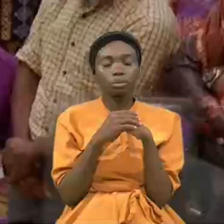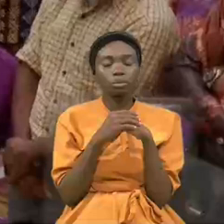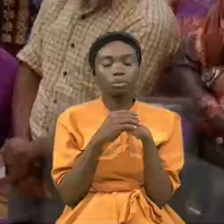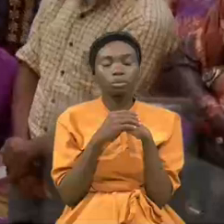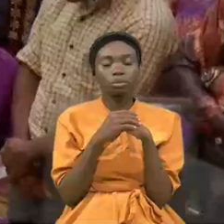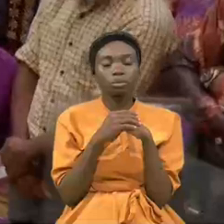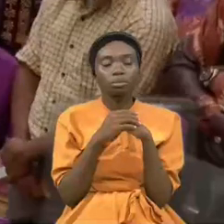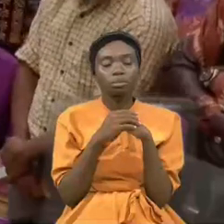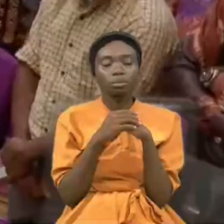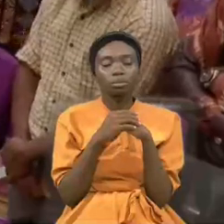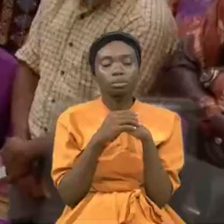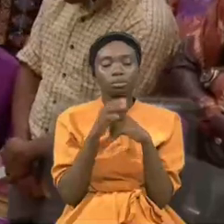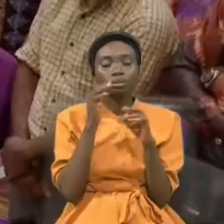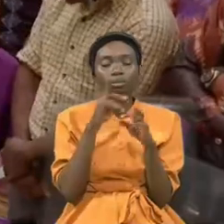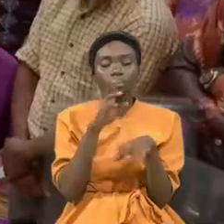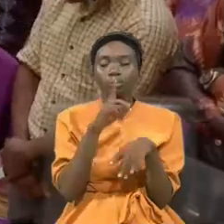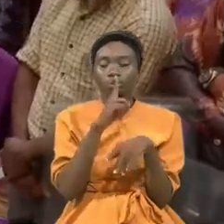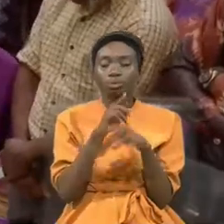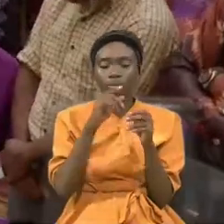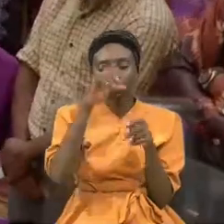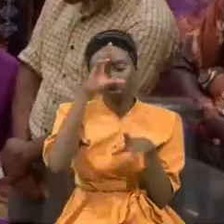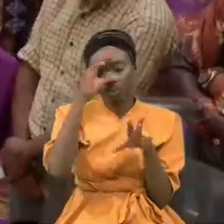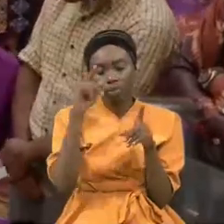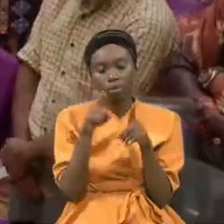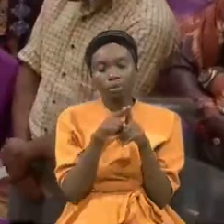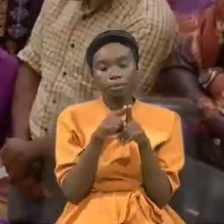De qui les frères sont.